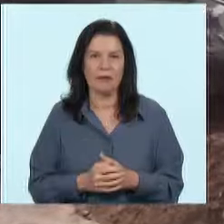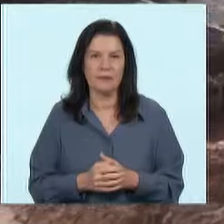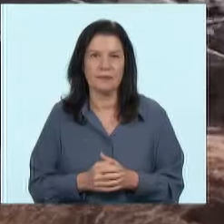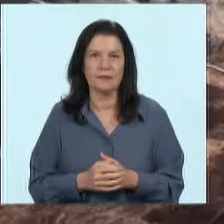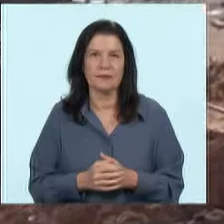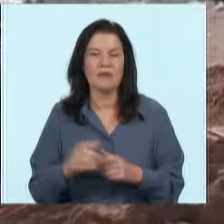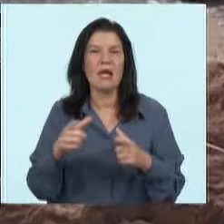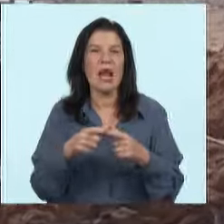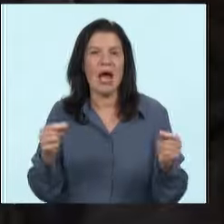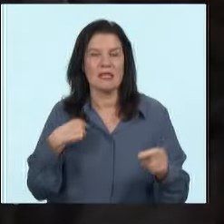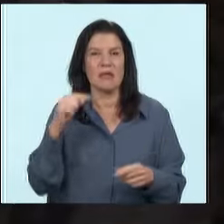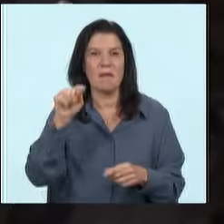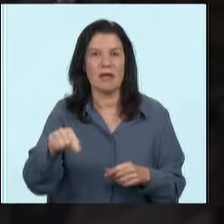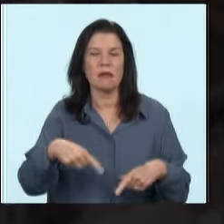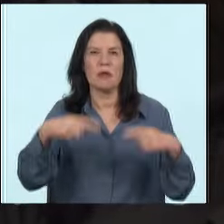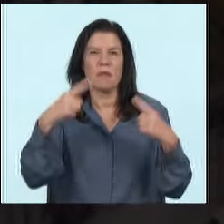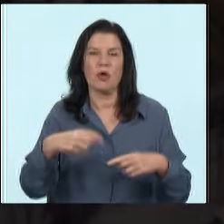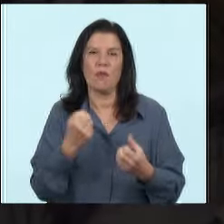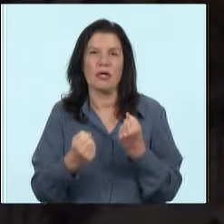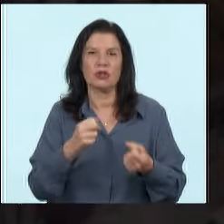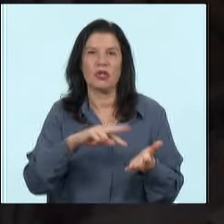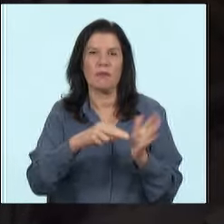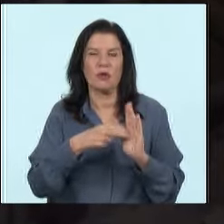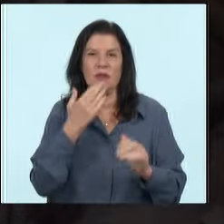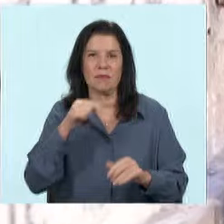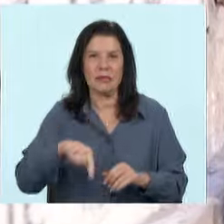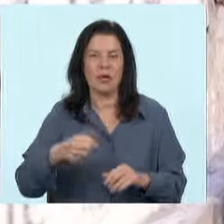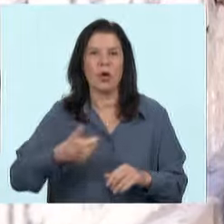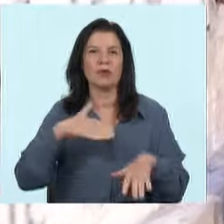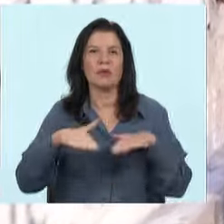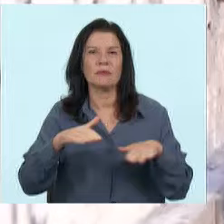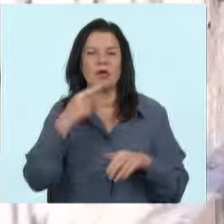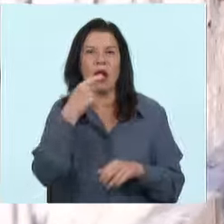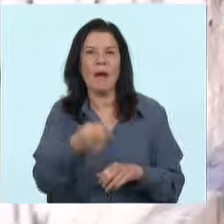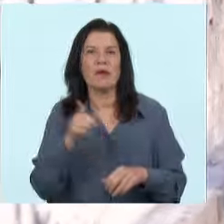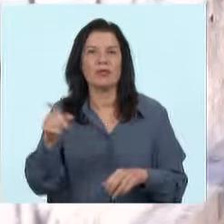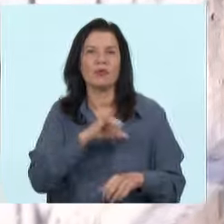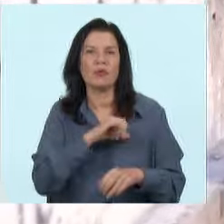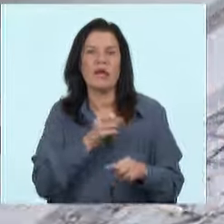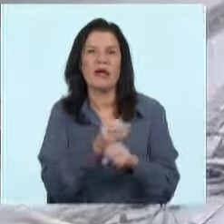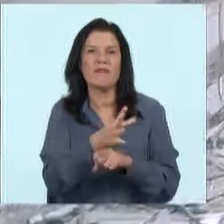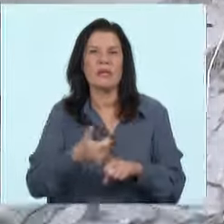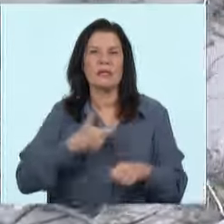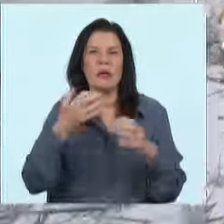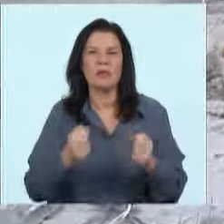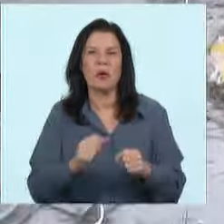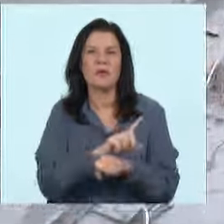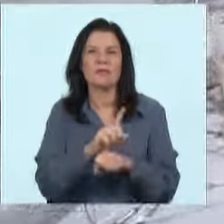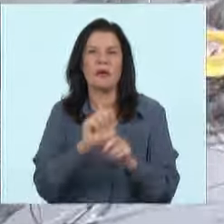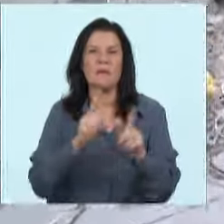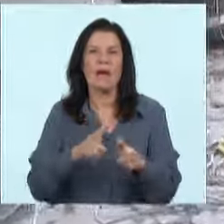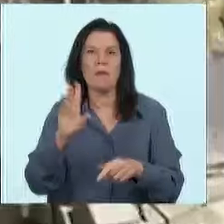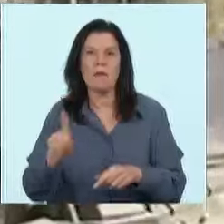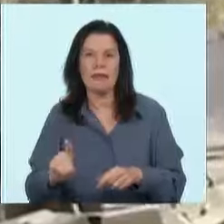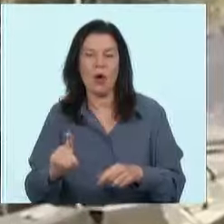לעזה אנחנו מגיעים ביום טעון פוליטית בישראל. ראש הממשלה מעוניין לפטר את שר הביטחון בזמן מלחמה בדרום ומתיחות